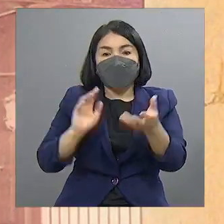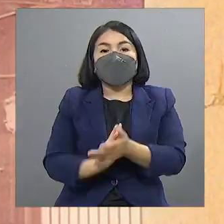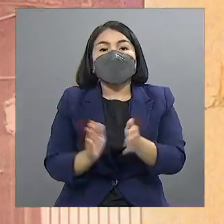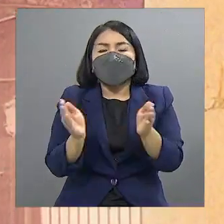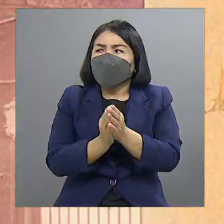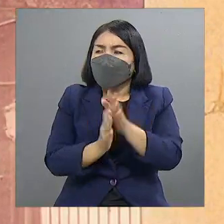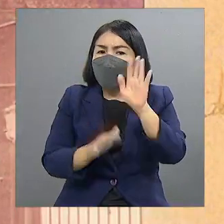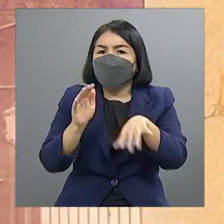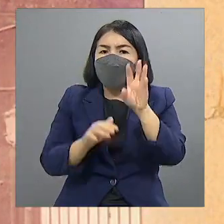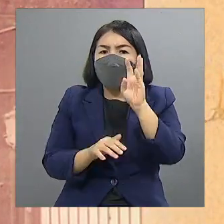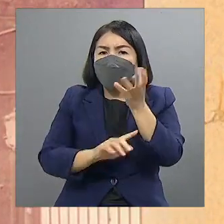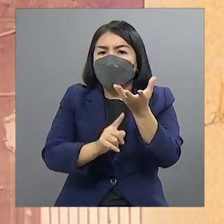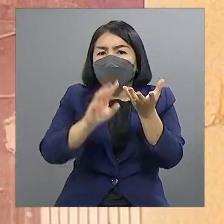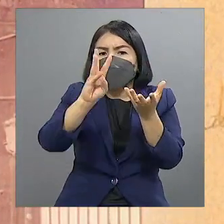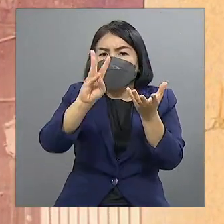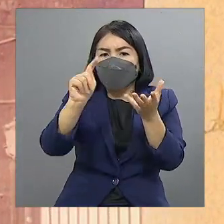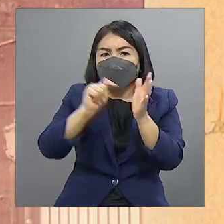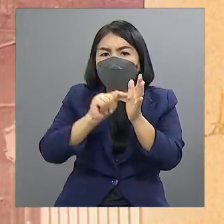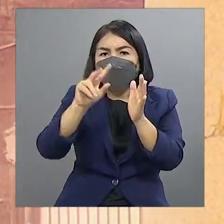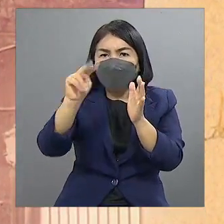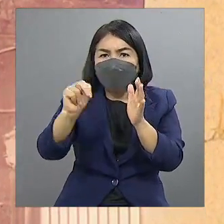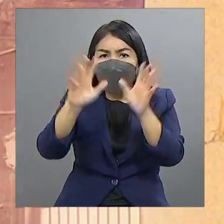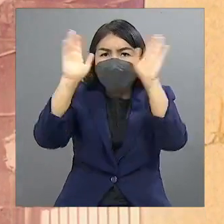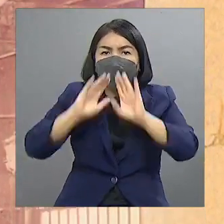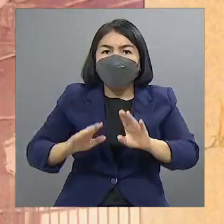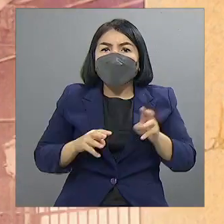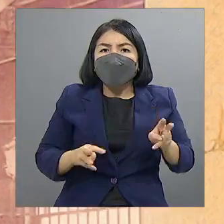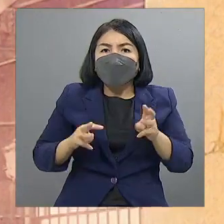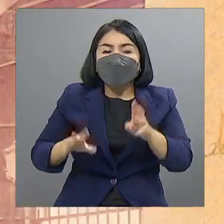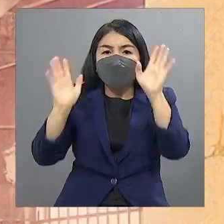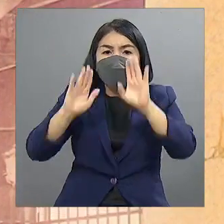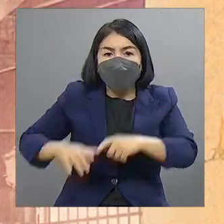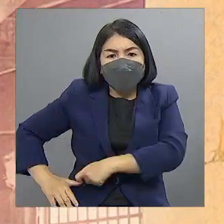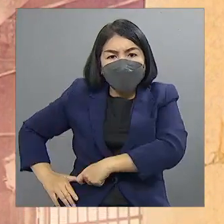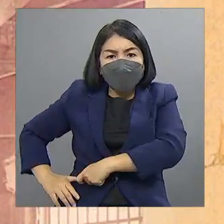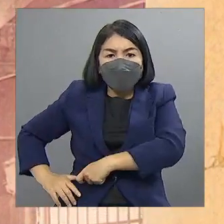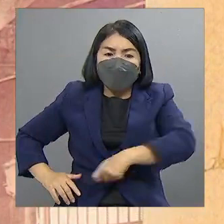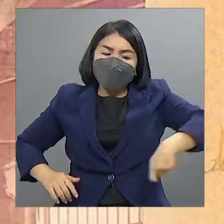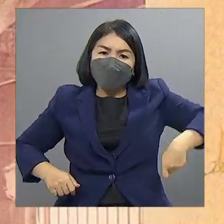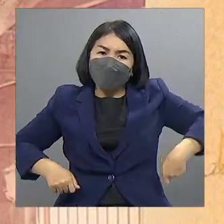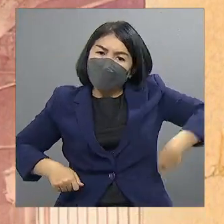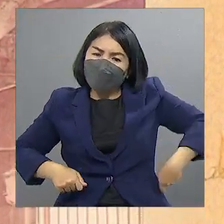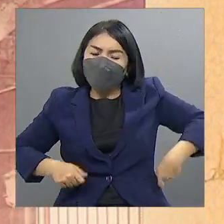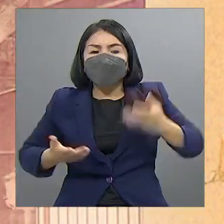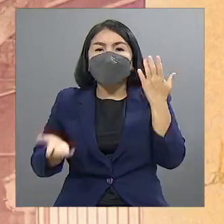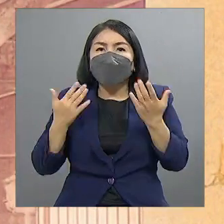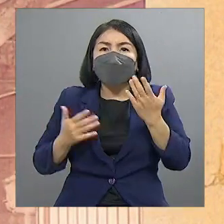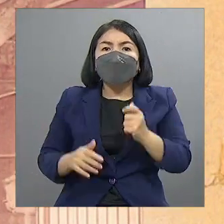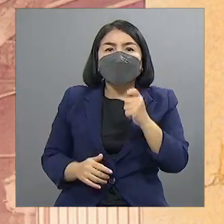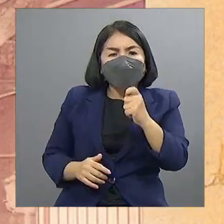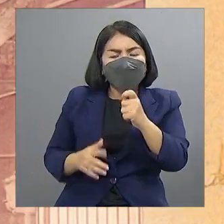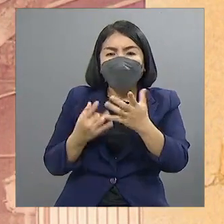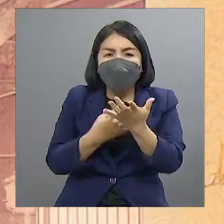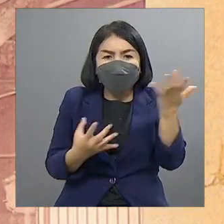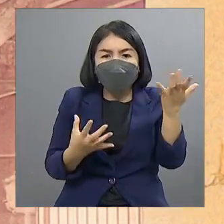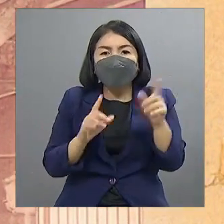ราบว่าดาบนั้นจะให้ฉันถือเกาะอยู่ที่มือหรือจะให้ห้อยอยู่กับสายและอยากจะทราบขนาดของที่ตั้งโดยเร็ว